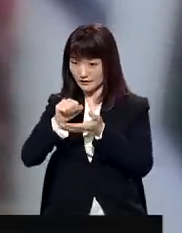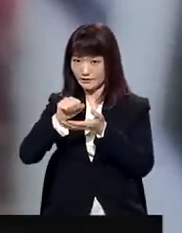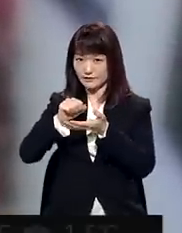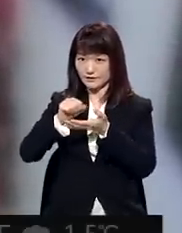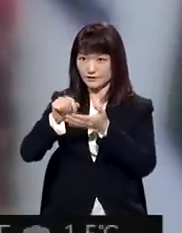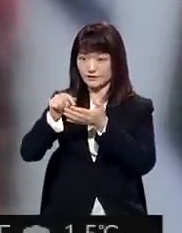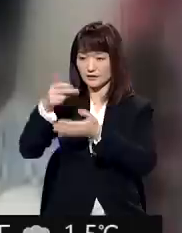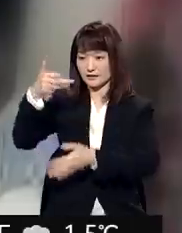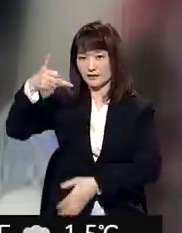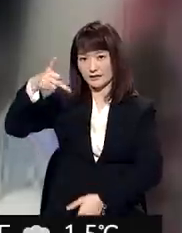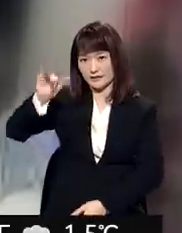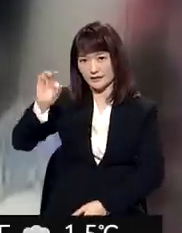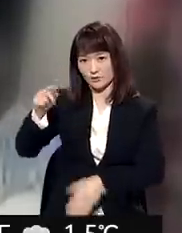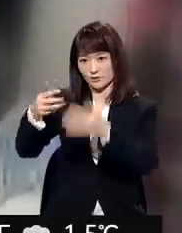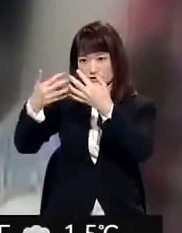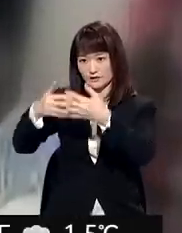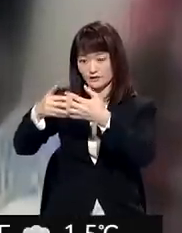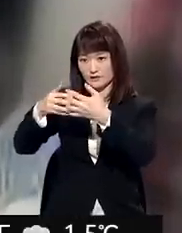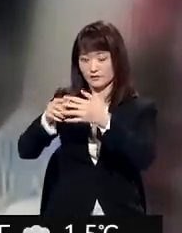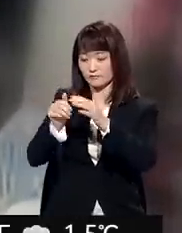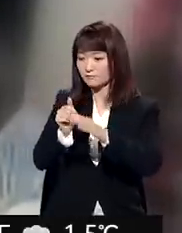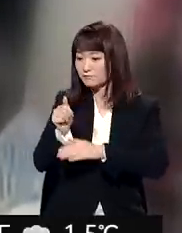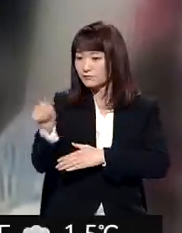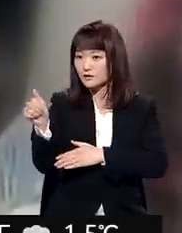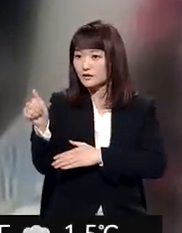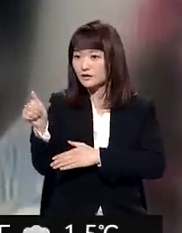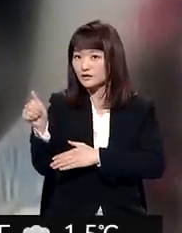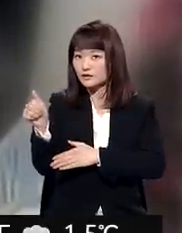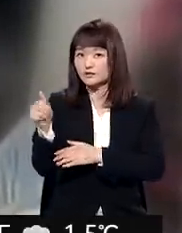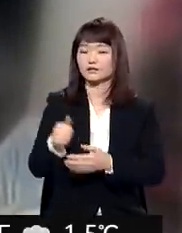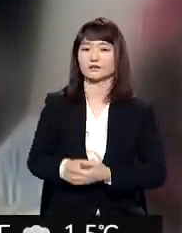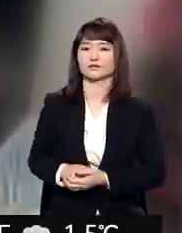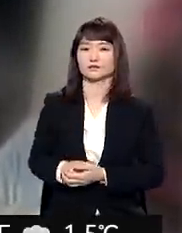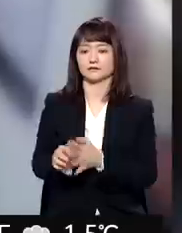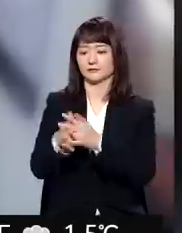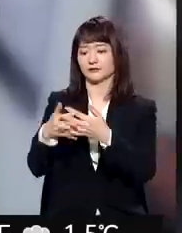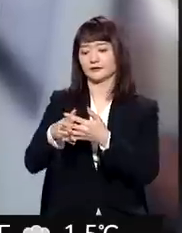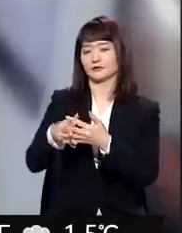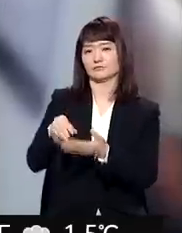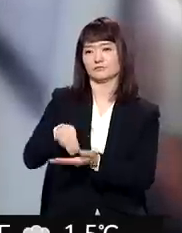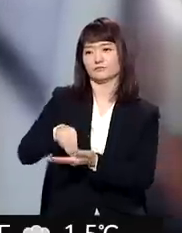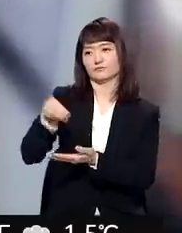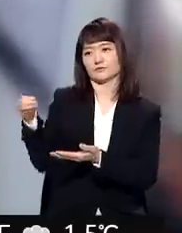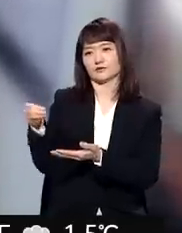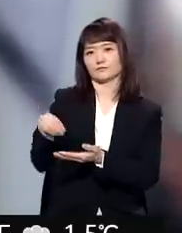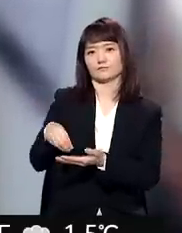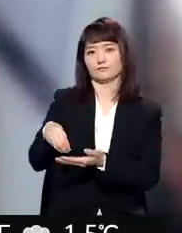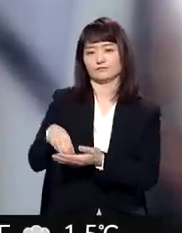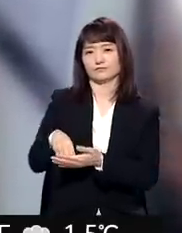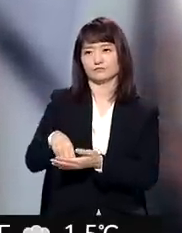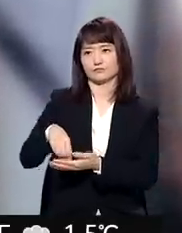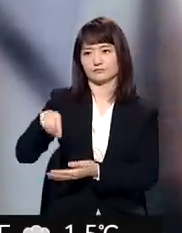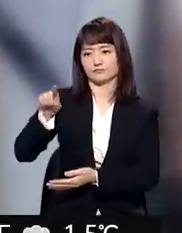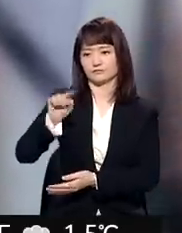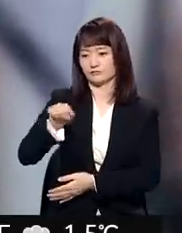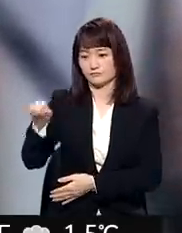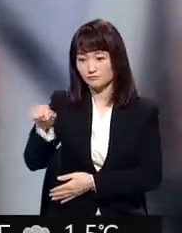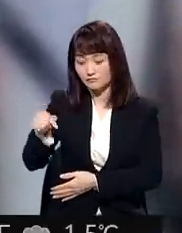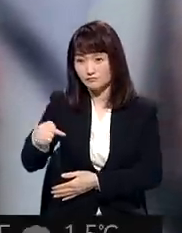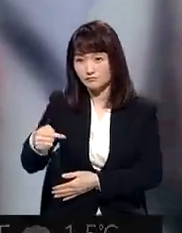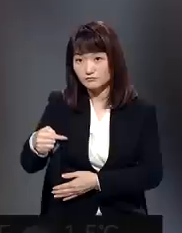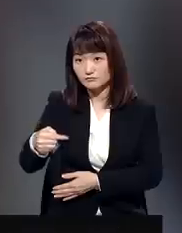찍고 주머니에선 지갑도 척 꺼내는데 지금 꺼냈는데요 자 근데 자 결제창을 초기화 했습니다